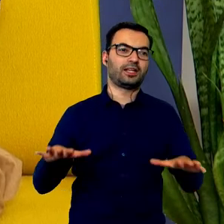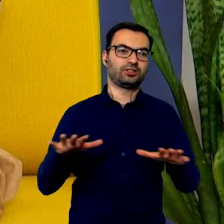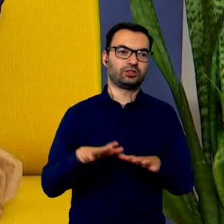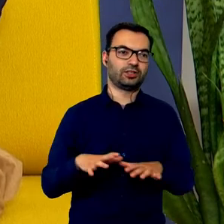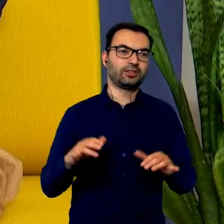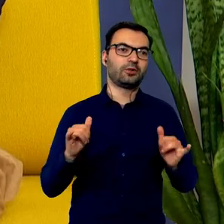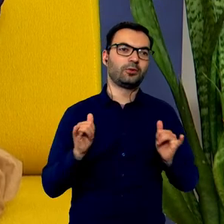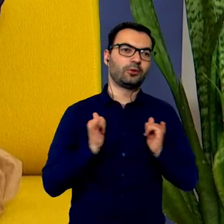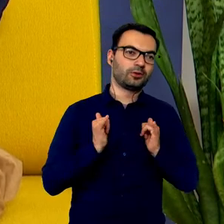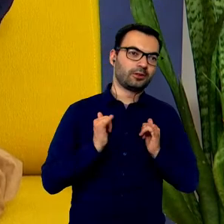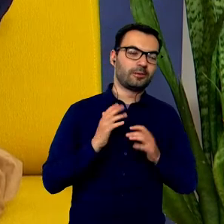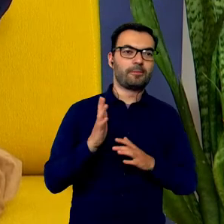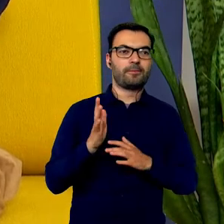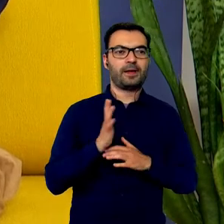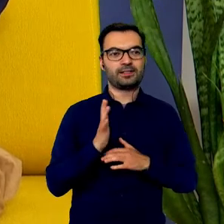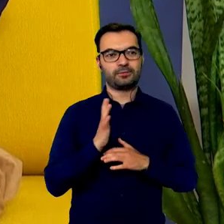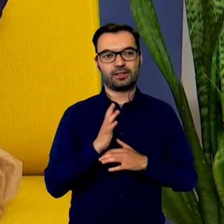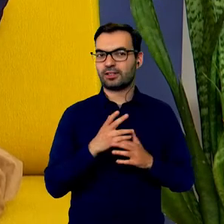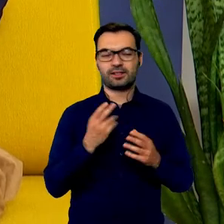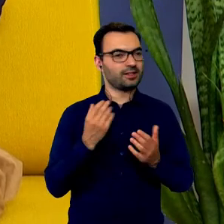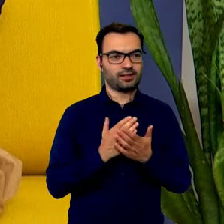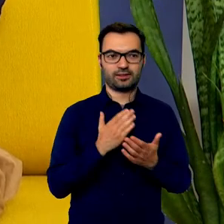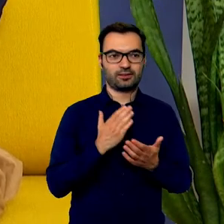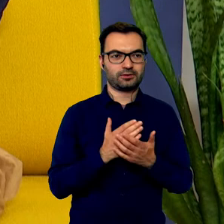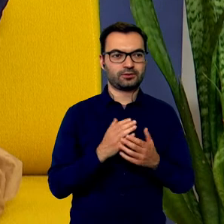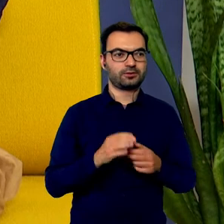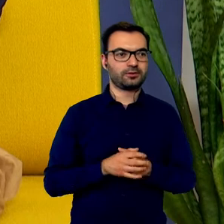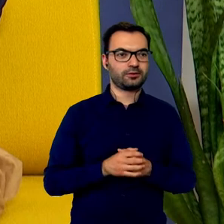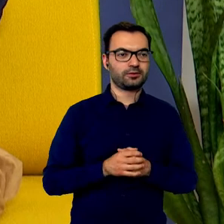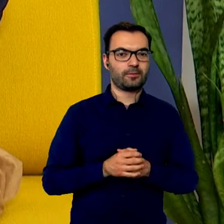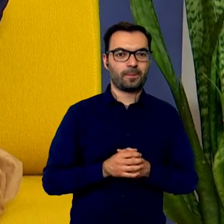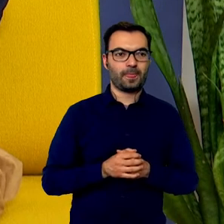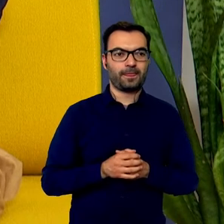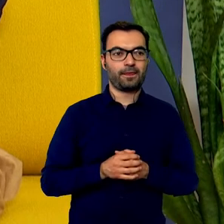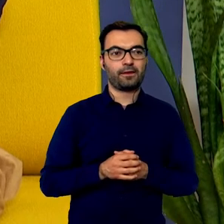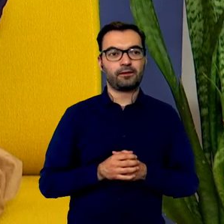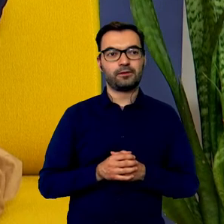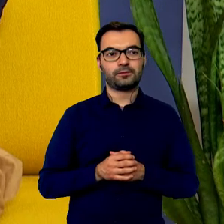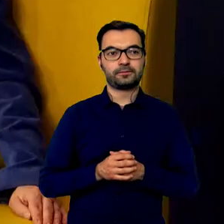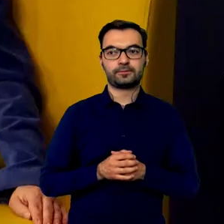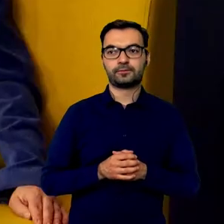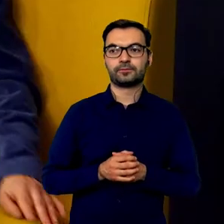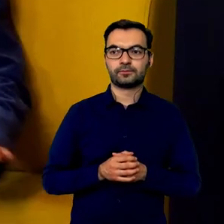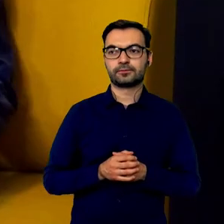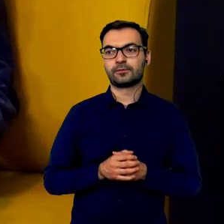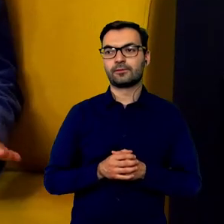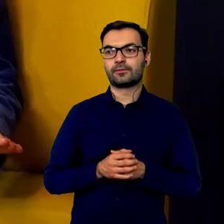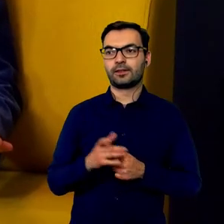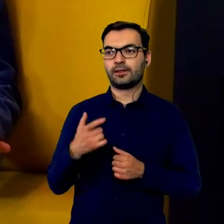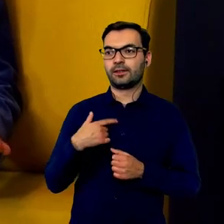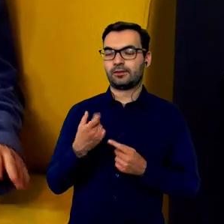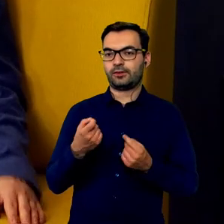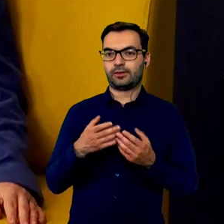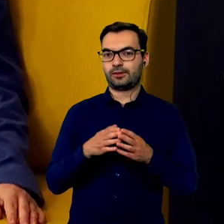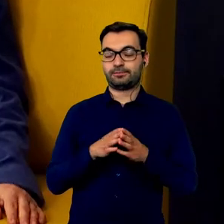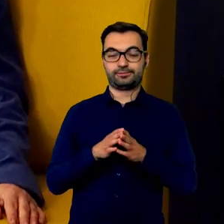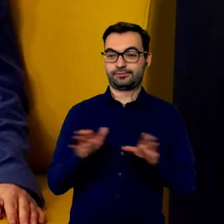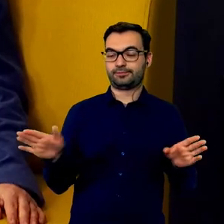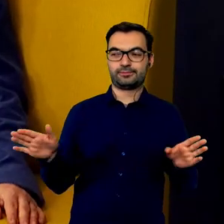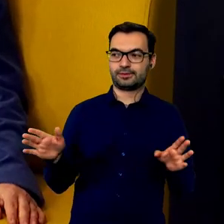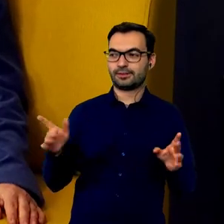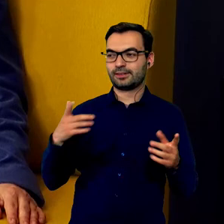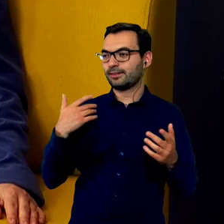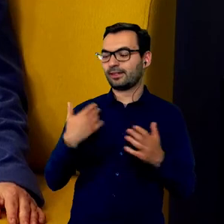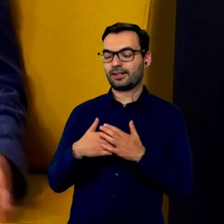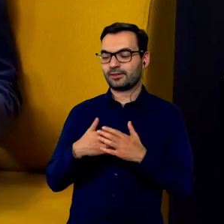schronić się przed światem, którego nie chcemy w tym momencie oglądać? Ja jestem trochę rozjechana chyba, bo